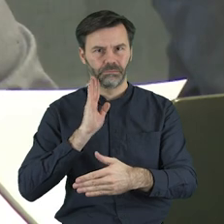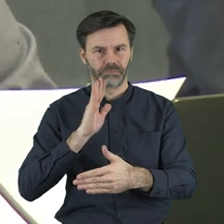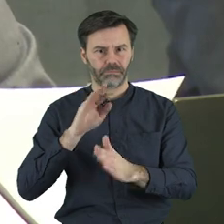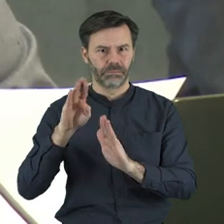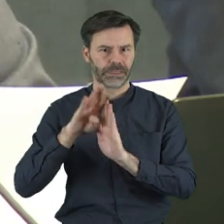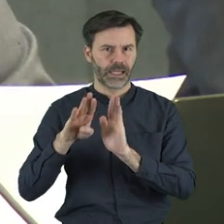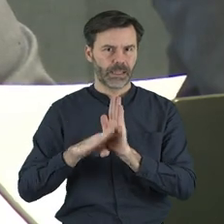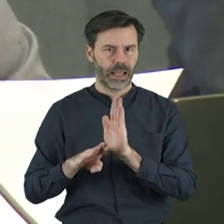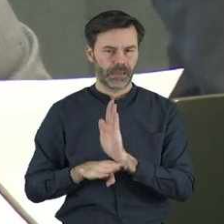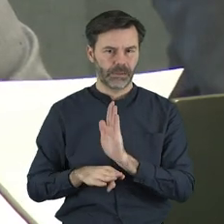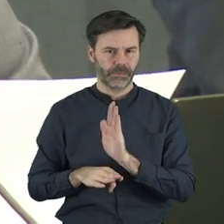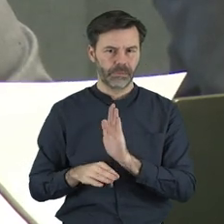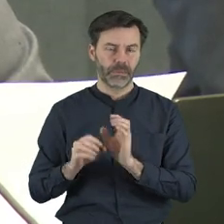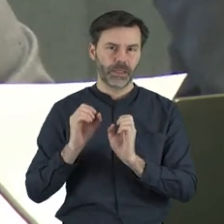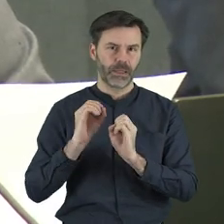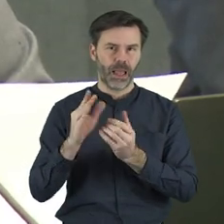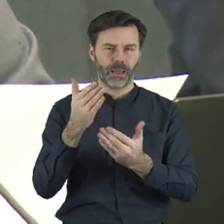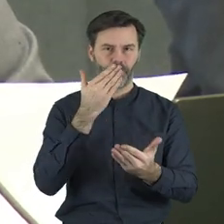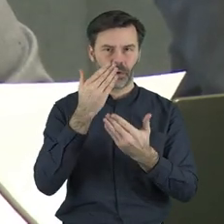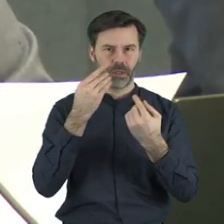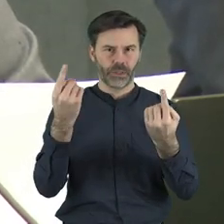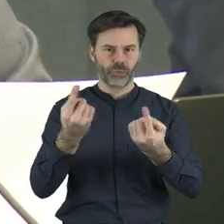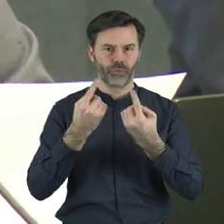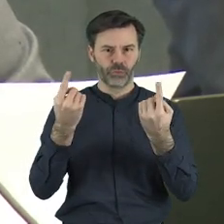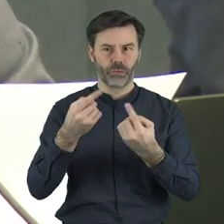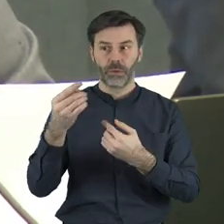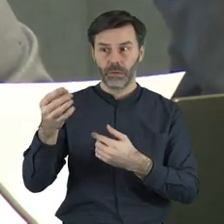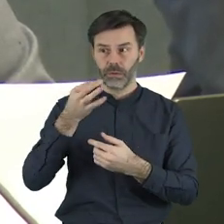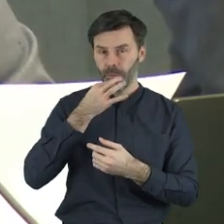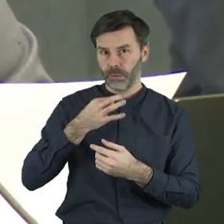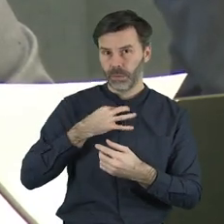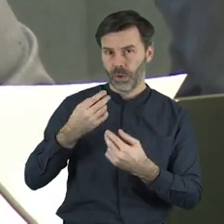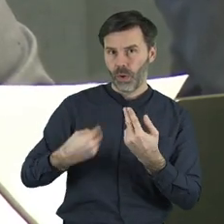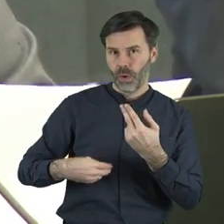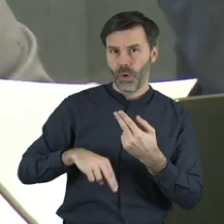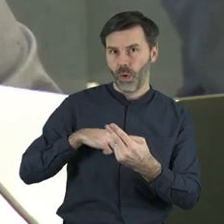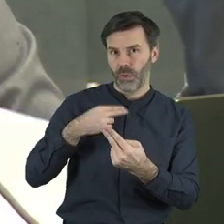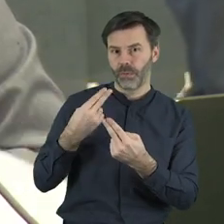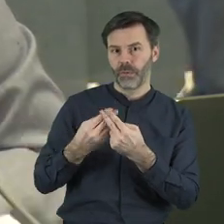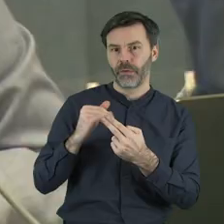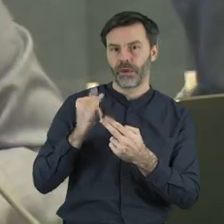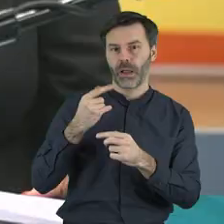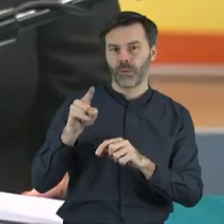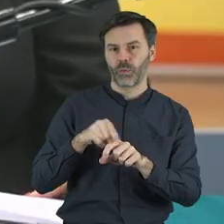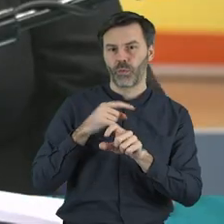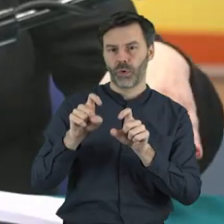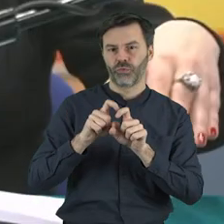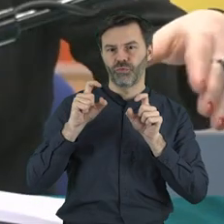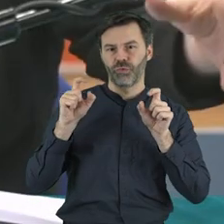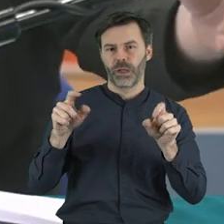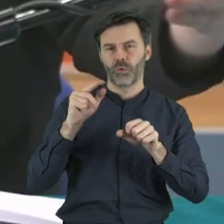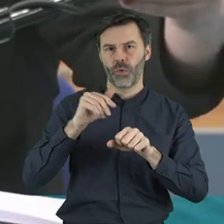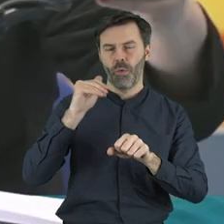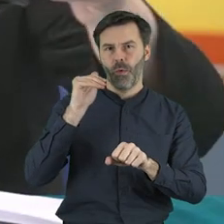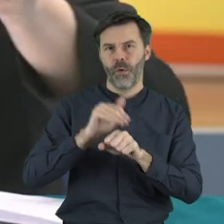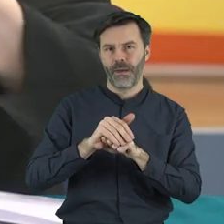odpowiedź na to pytanie odnośnie czasu trwania umowy najmu. Dziękuję bardzo.